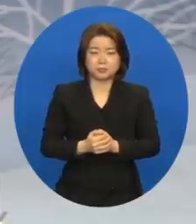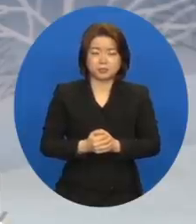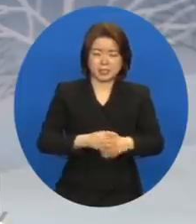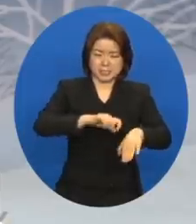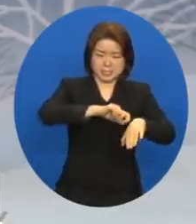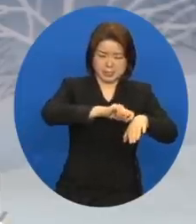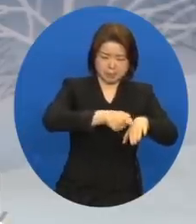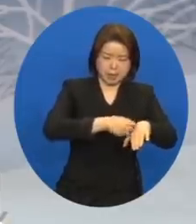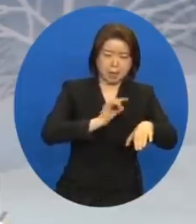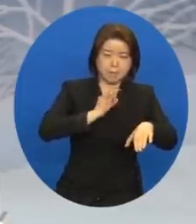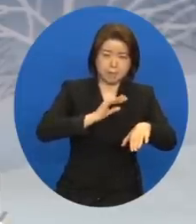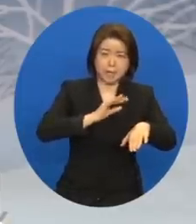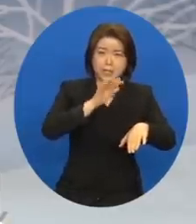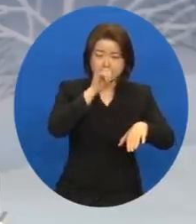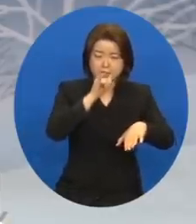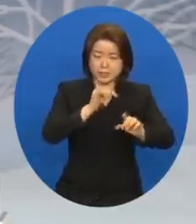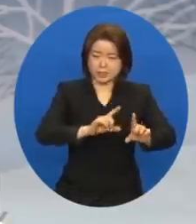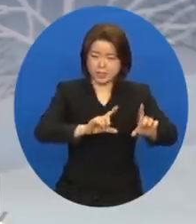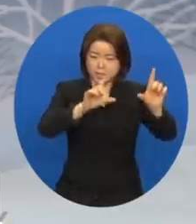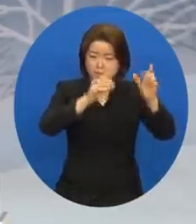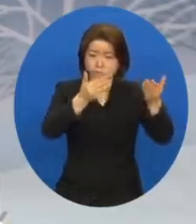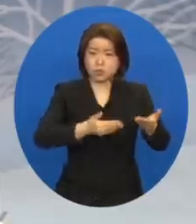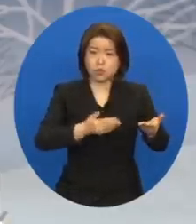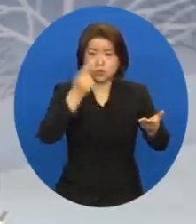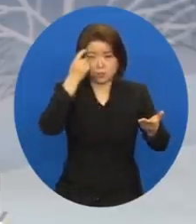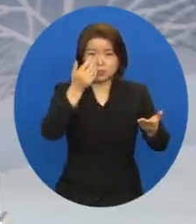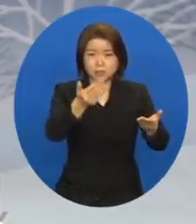재앙만 있는 그런 해를 주시겠습니까?